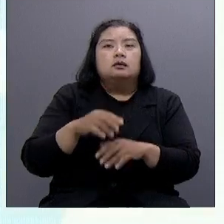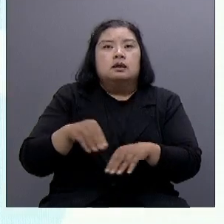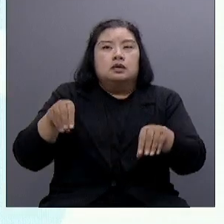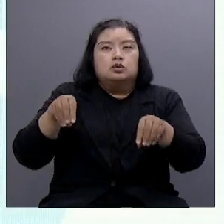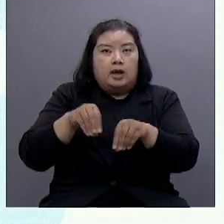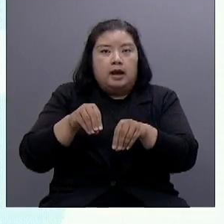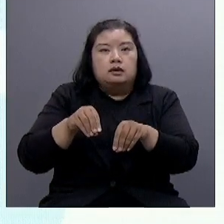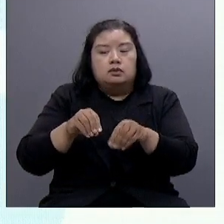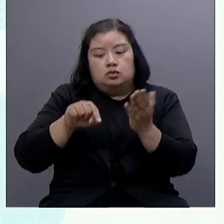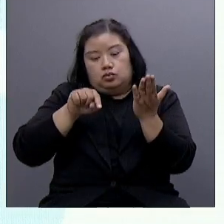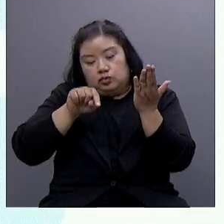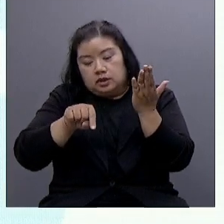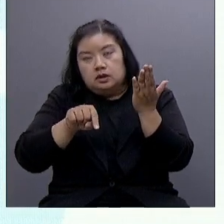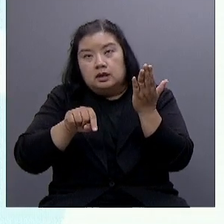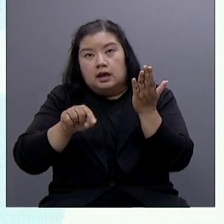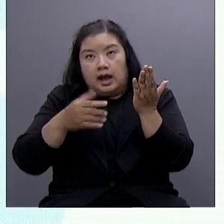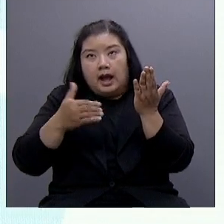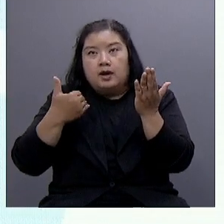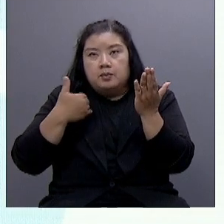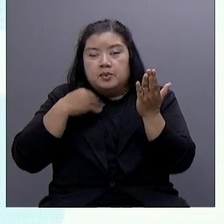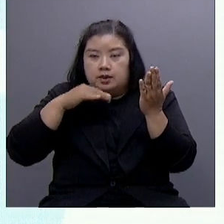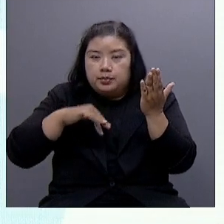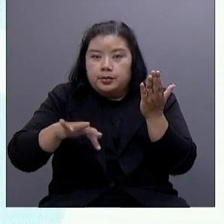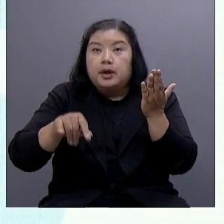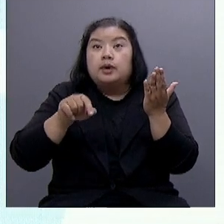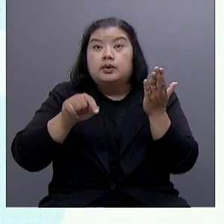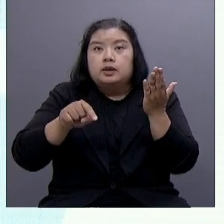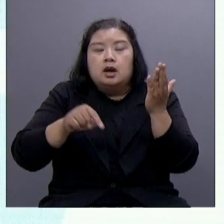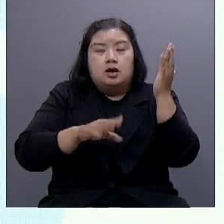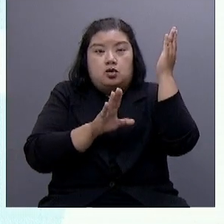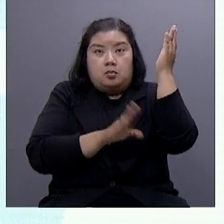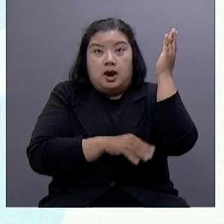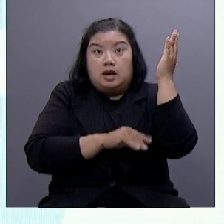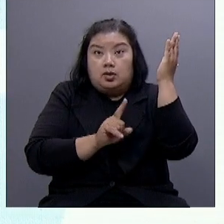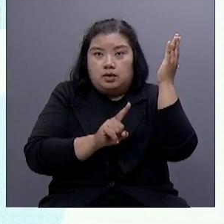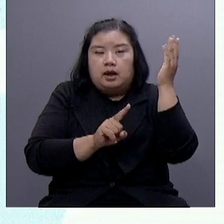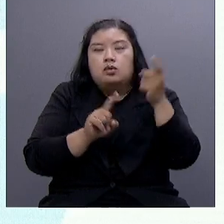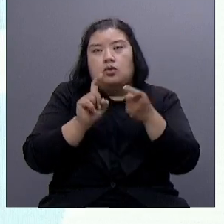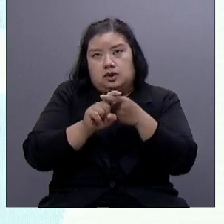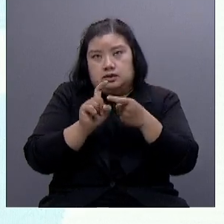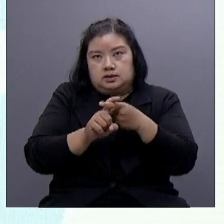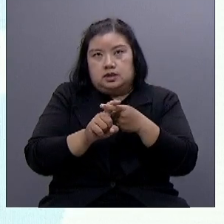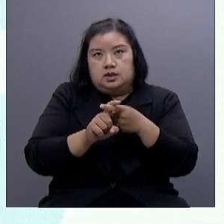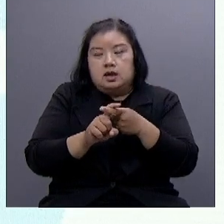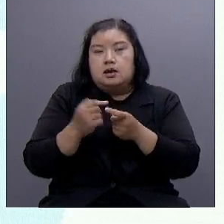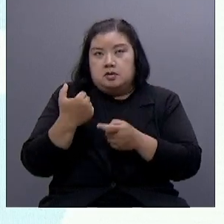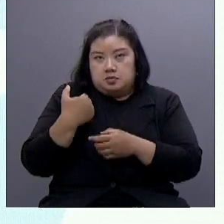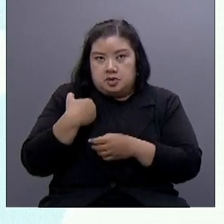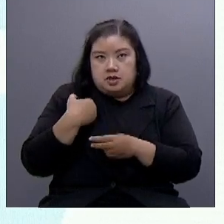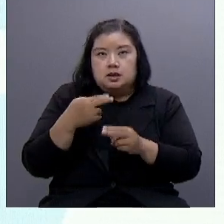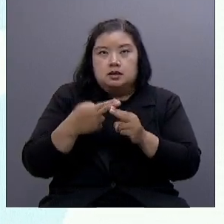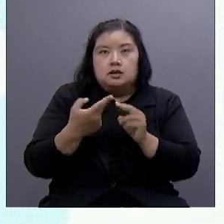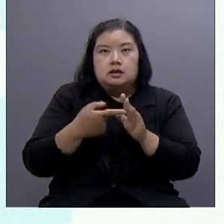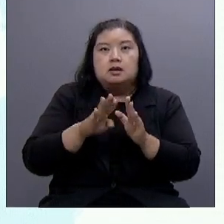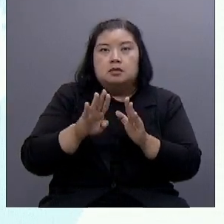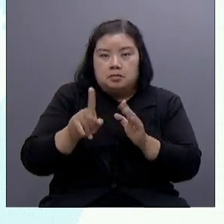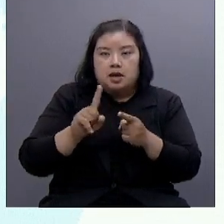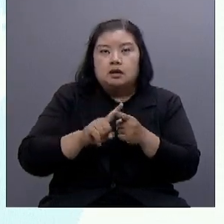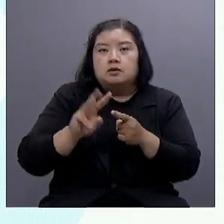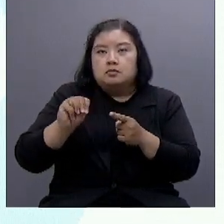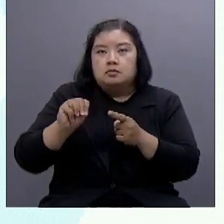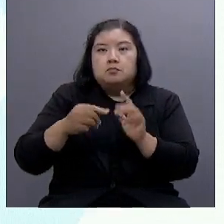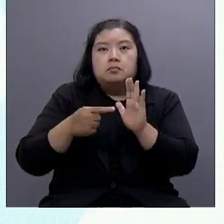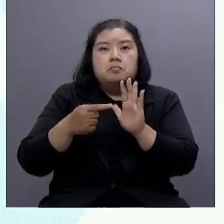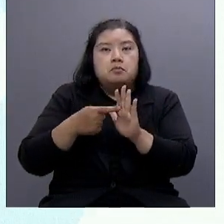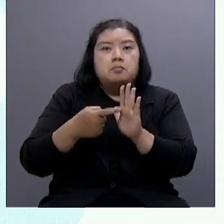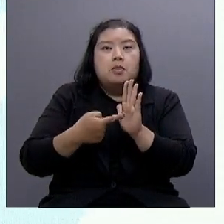เซอร์ไบจานแล้วก็อยู่ติดทะเลแคสเปียนซึ่งเมืองที่ถูกโจมตีคือเมืองเดอร์เบนแล้วก็มาคัสคาลาซึ่งเป็นเมืองเ